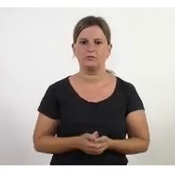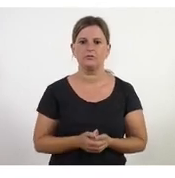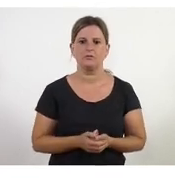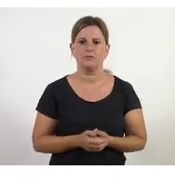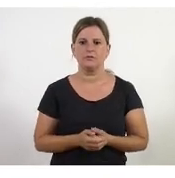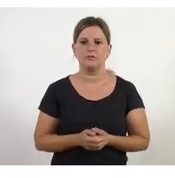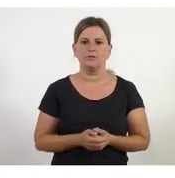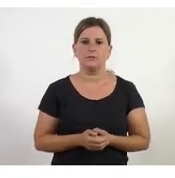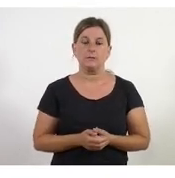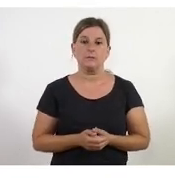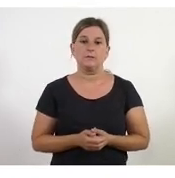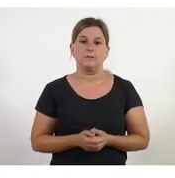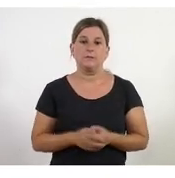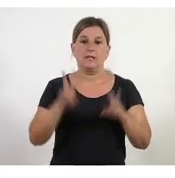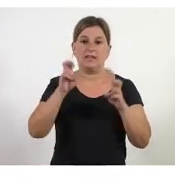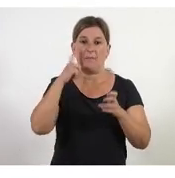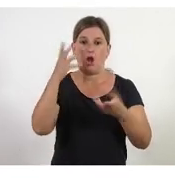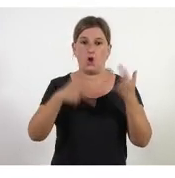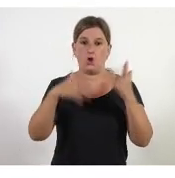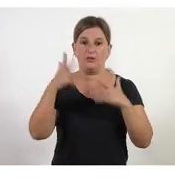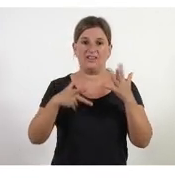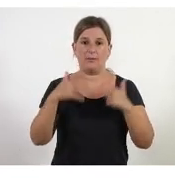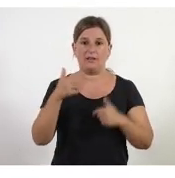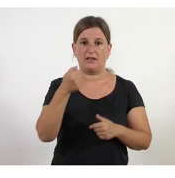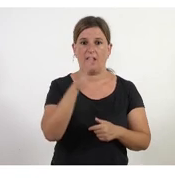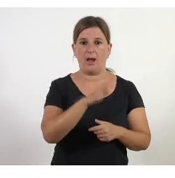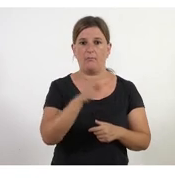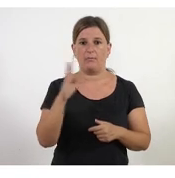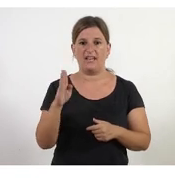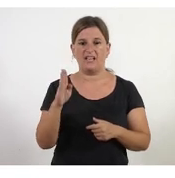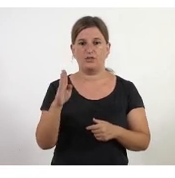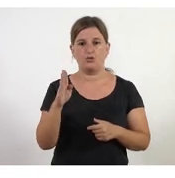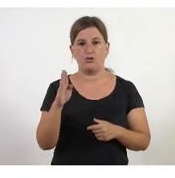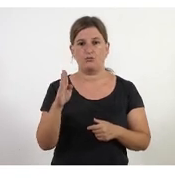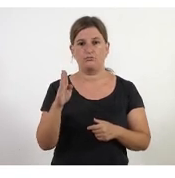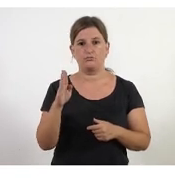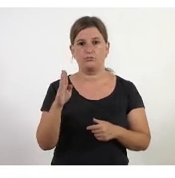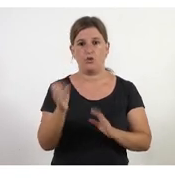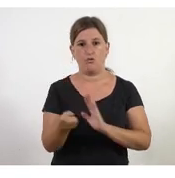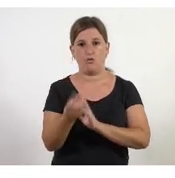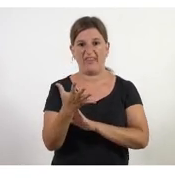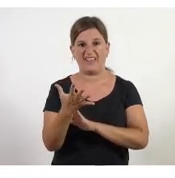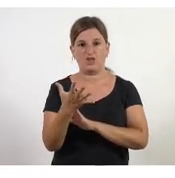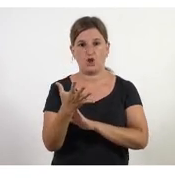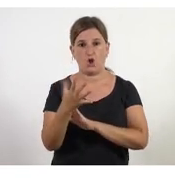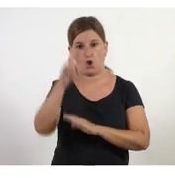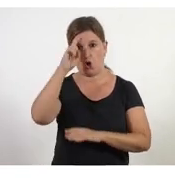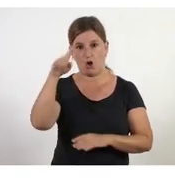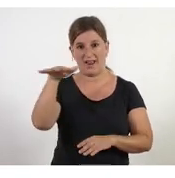Doncs, justament d'aplicació de comptabilitat a la Fundació Espai,